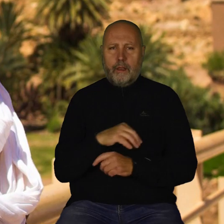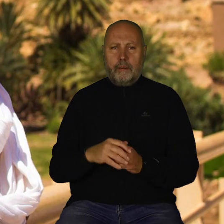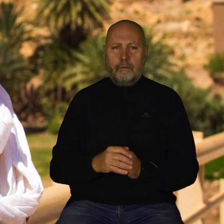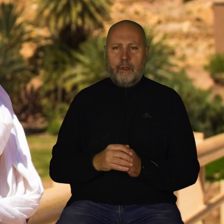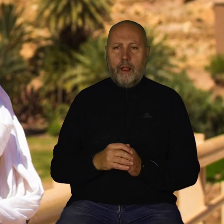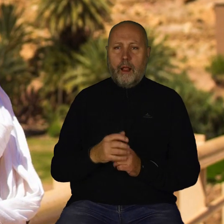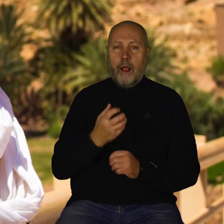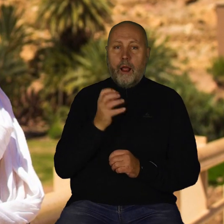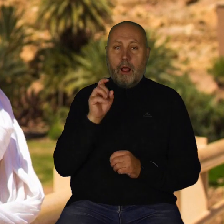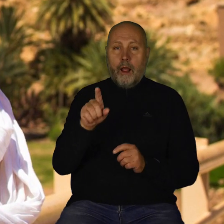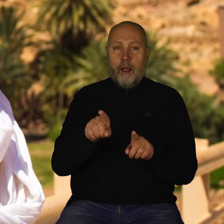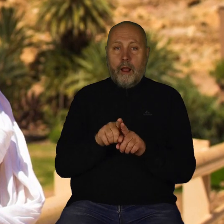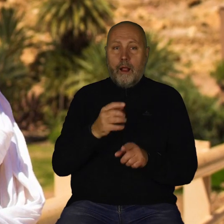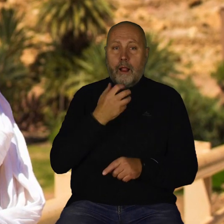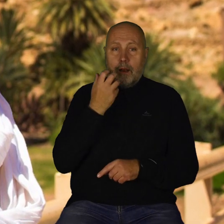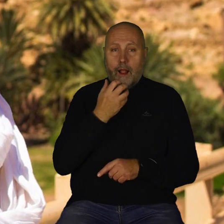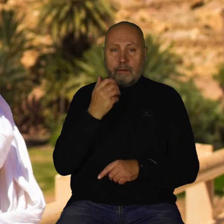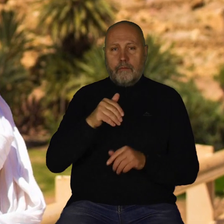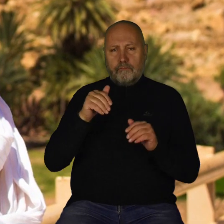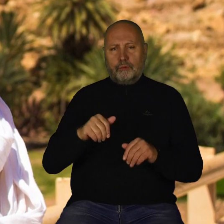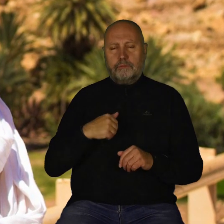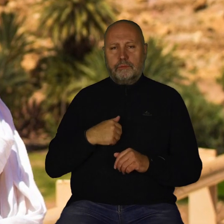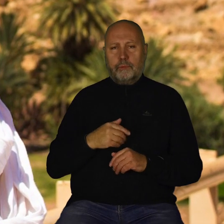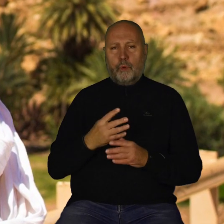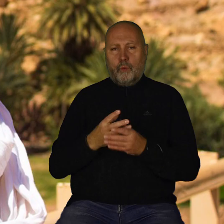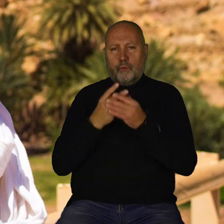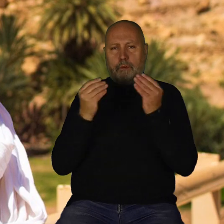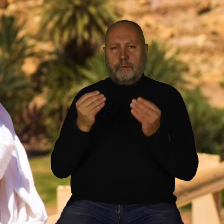a latem unikamy poparzenia